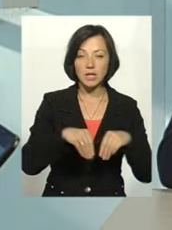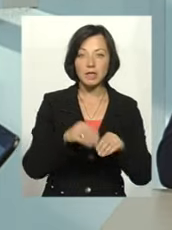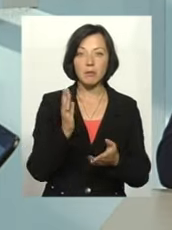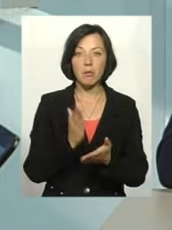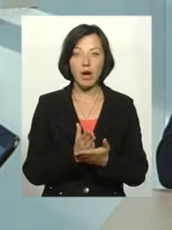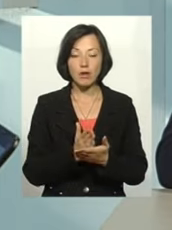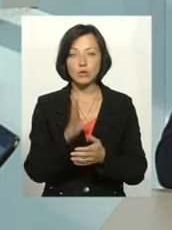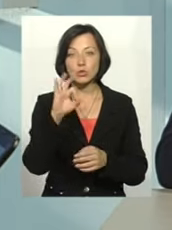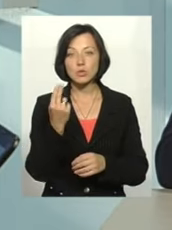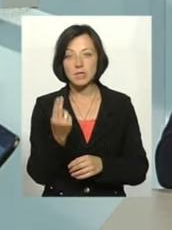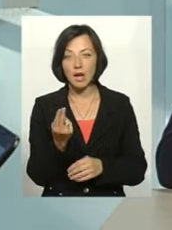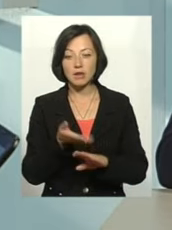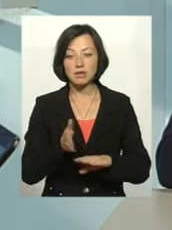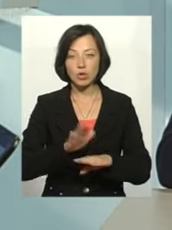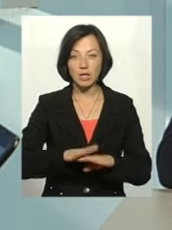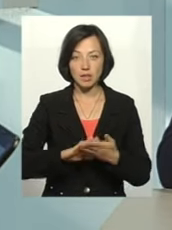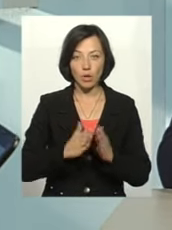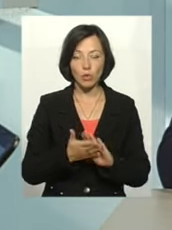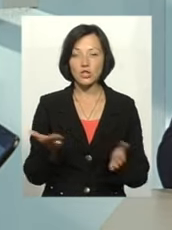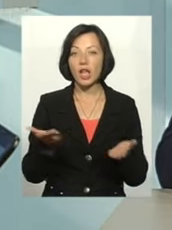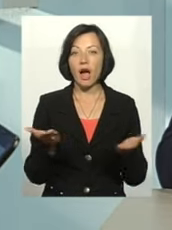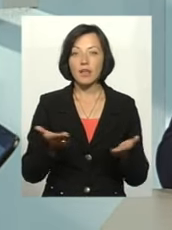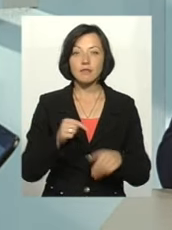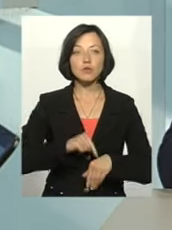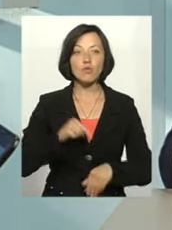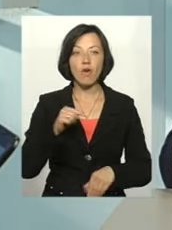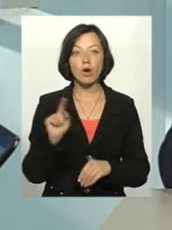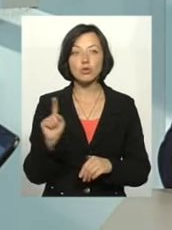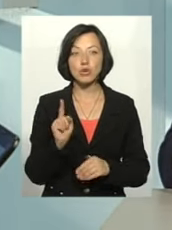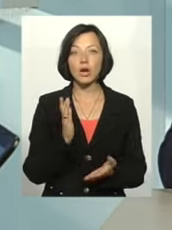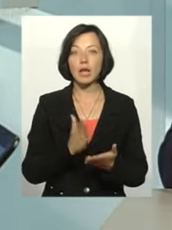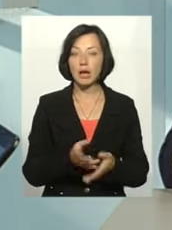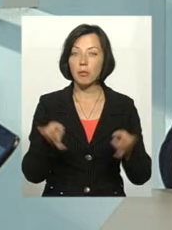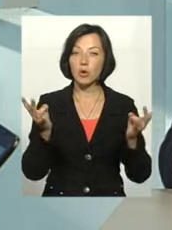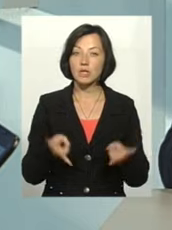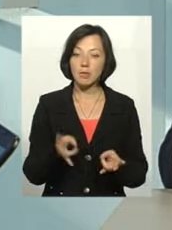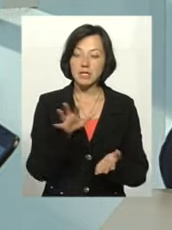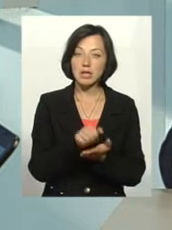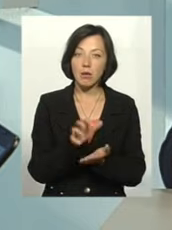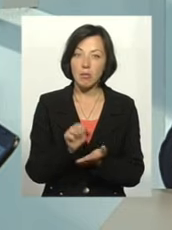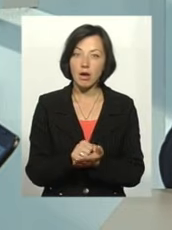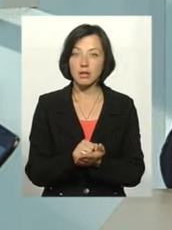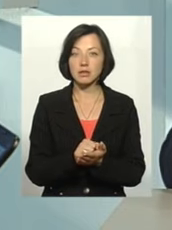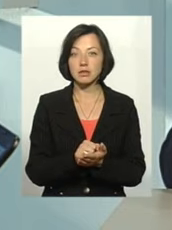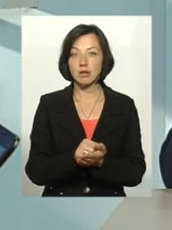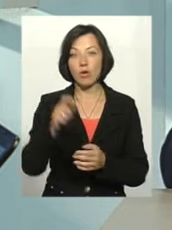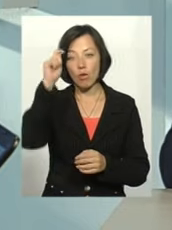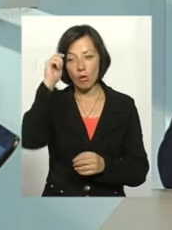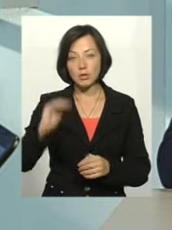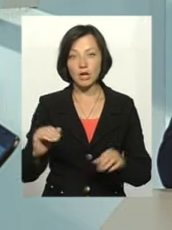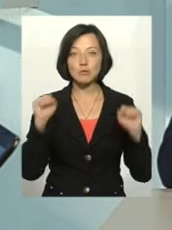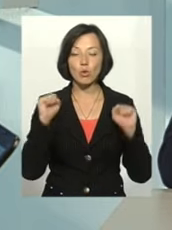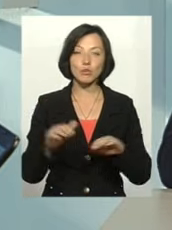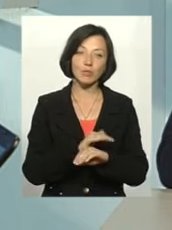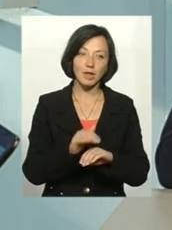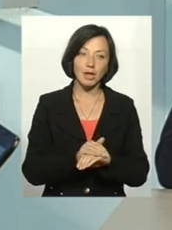мають соціальні скрутне становище, які відчувають, що є потреба займатися у хлопчика спортом, будь